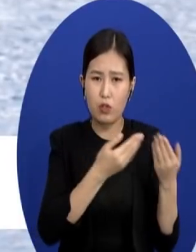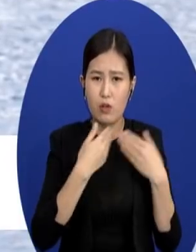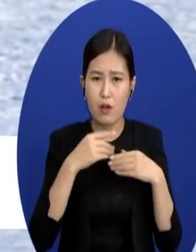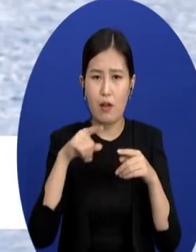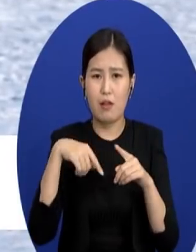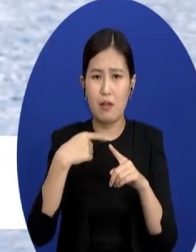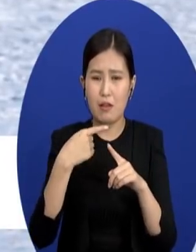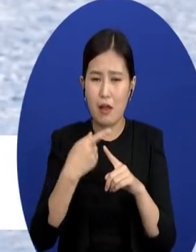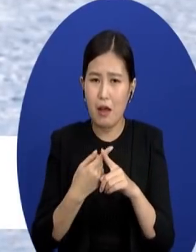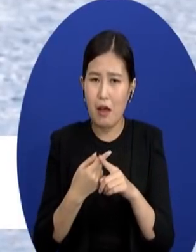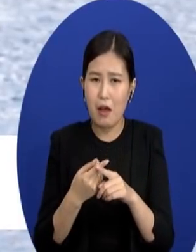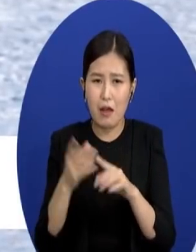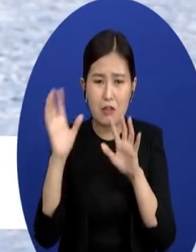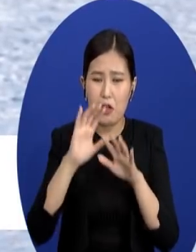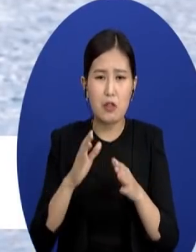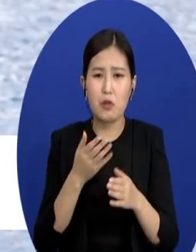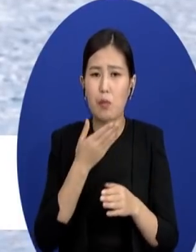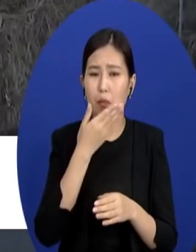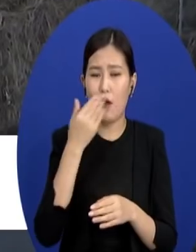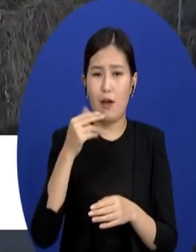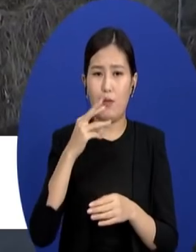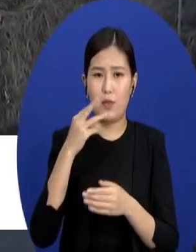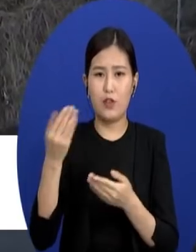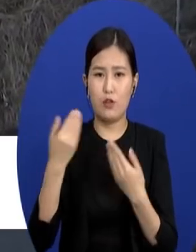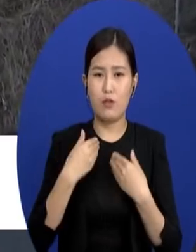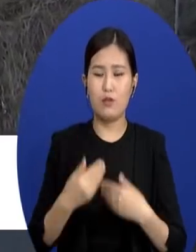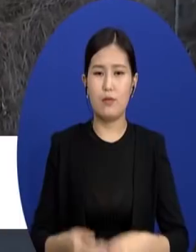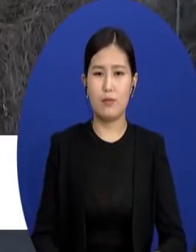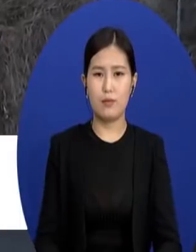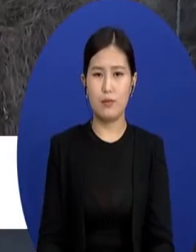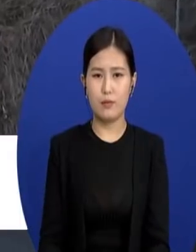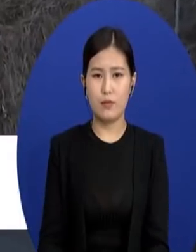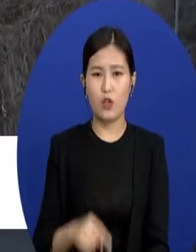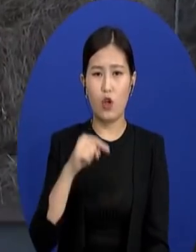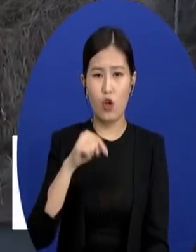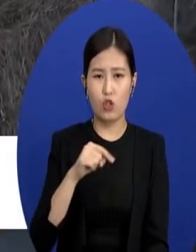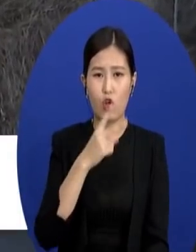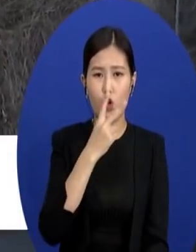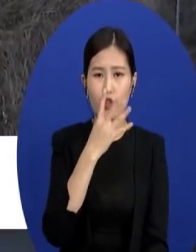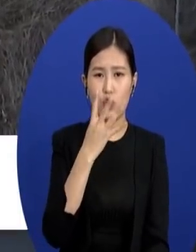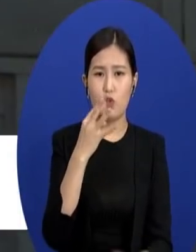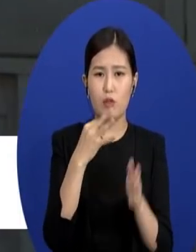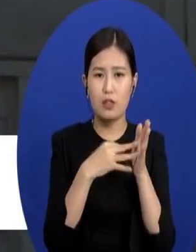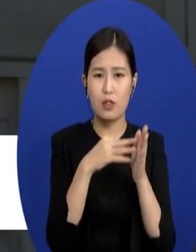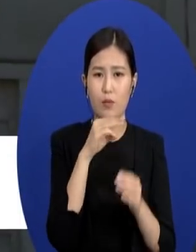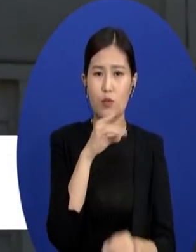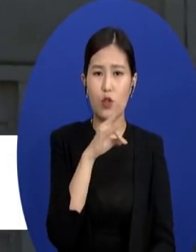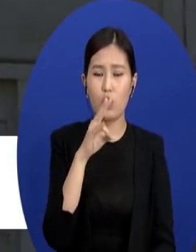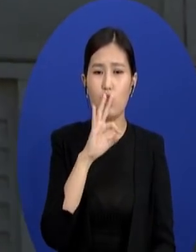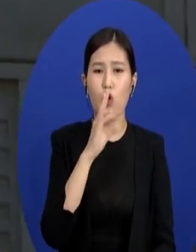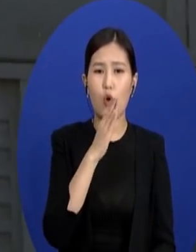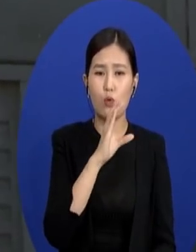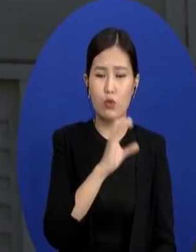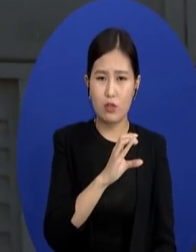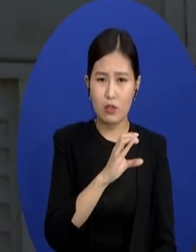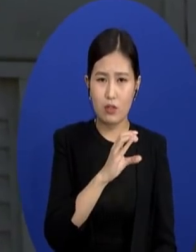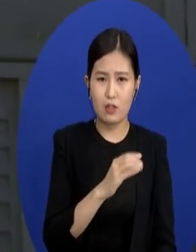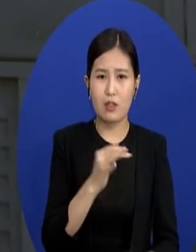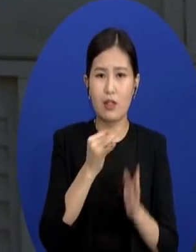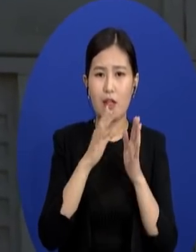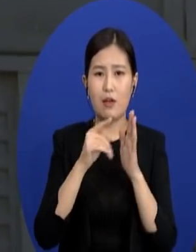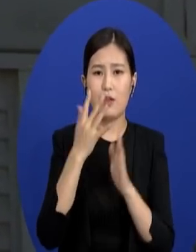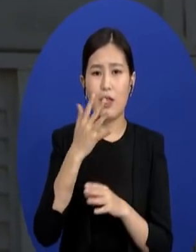орохгүй гэж холбогдох албаныхан хэлж байна. Өнөөдрийн байдлаар 248 тонн өвс, 77.5 тонн